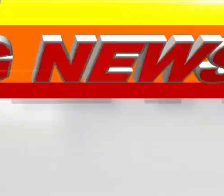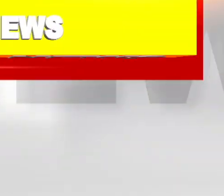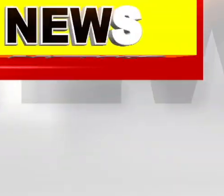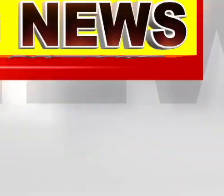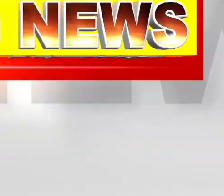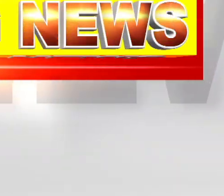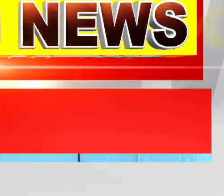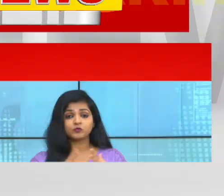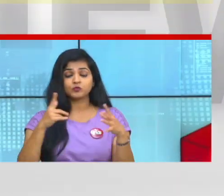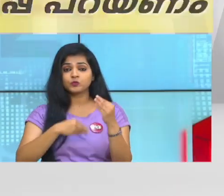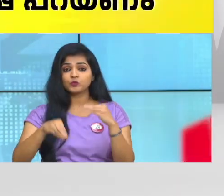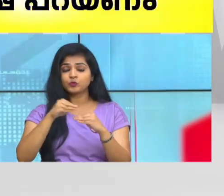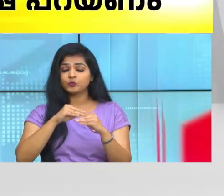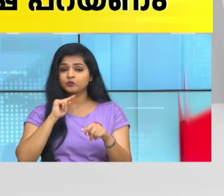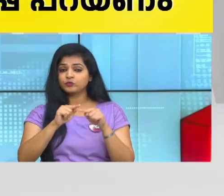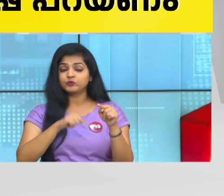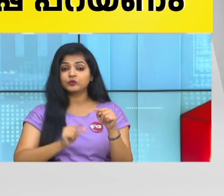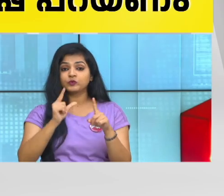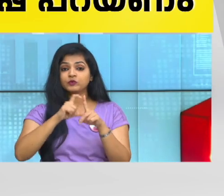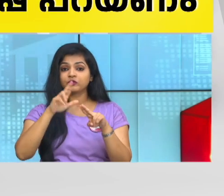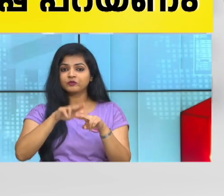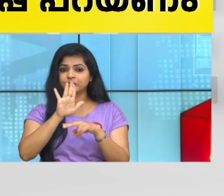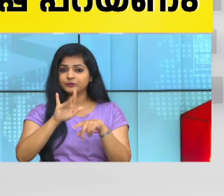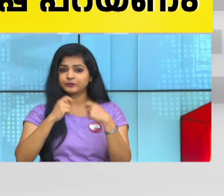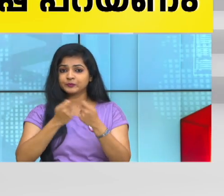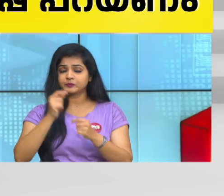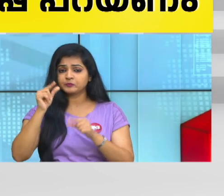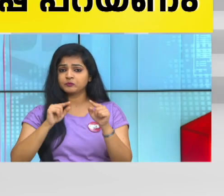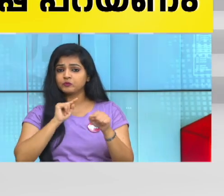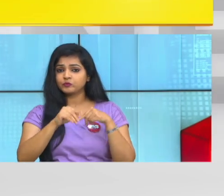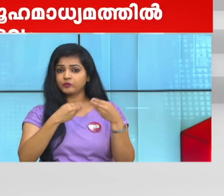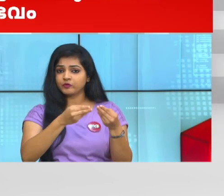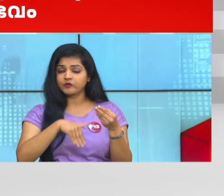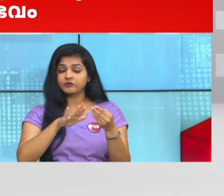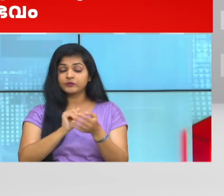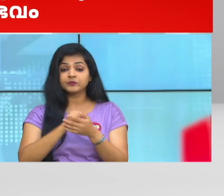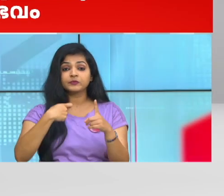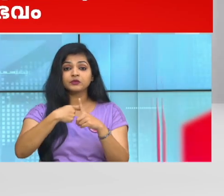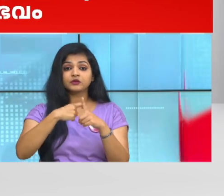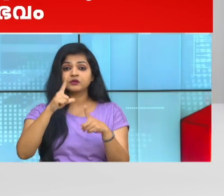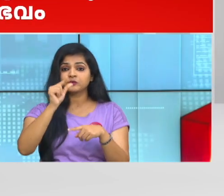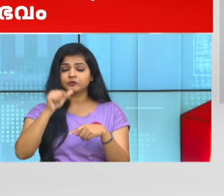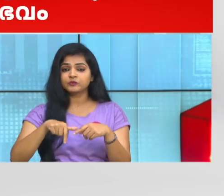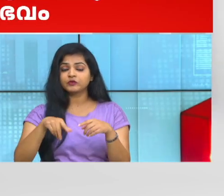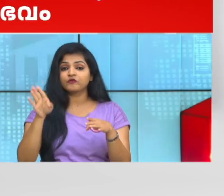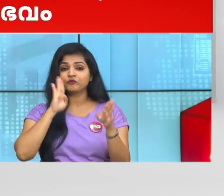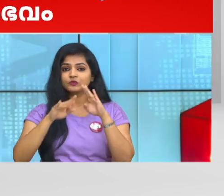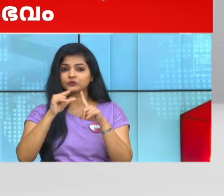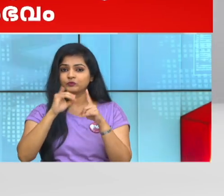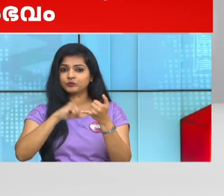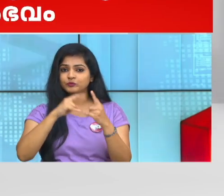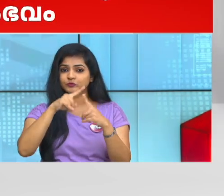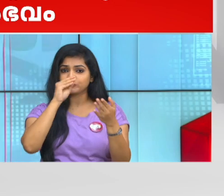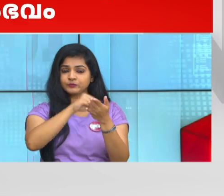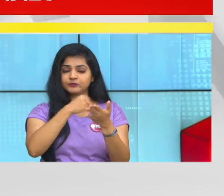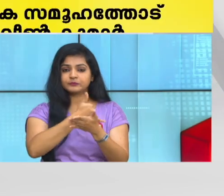വലിയ രീതിയിലുള്ള വിമർശനം UDF നേതാക്കളുടെ ഭാഗത്ത് നിന്ന് ഉയർന്നു കേട്ടതാണ്. ഇപ്പോൾ ഈ KK ലതിക ഈ ഫേസ്ബുക്ക് പോസ്റ്റ് പിൻവലിക്കുക കൂടി ചെയ്തതോടെ ആ